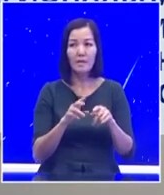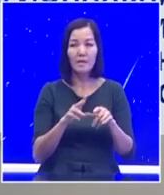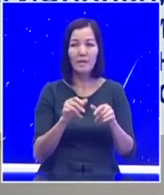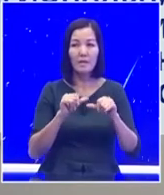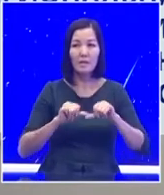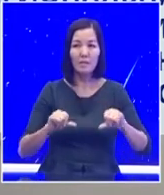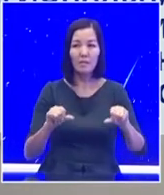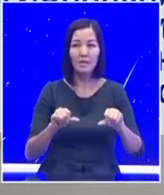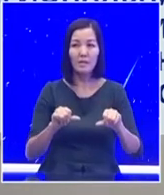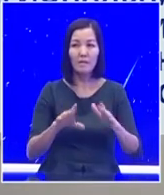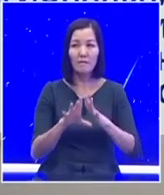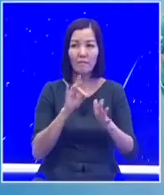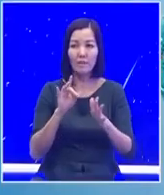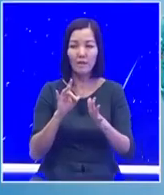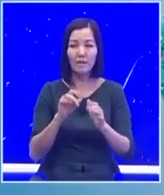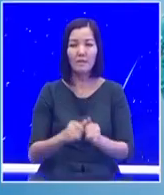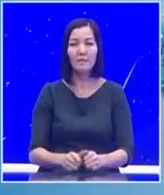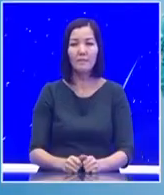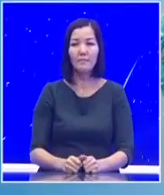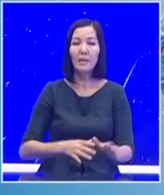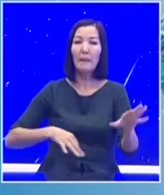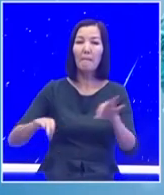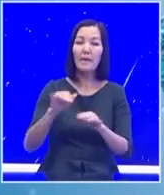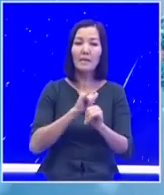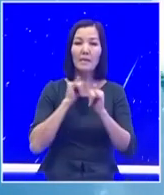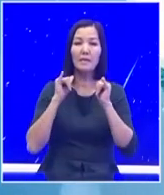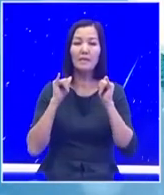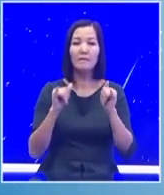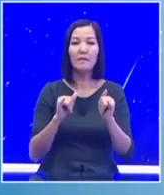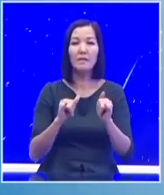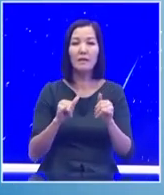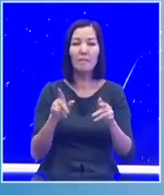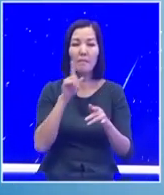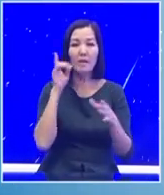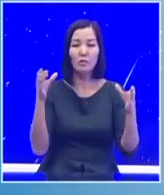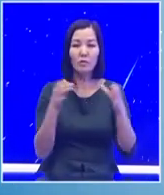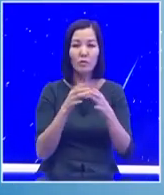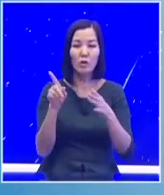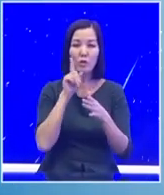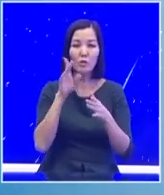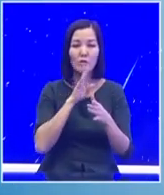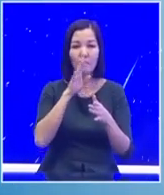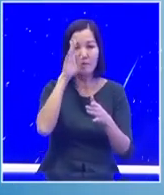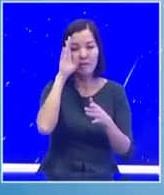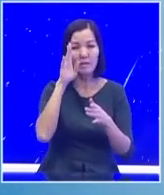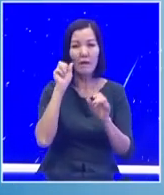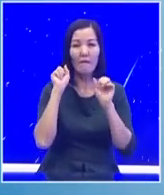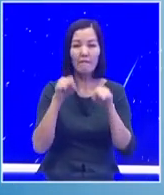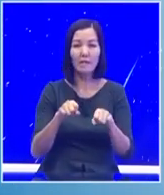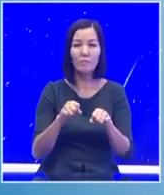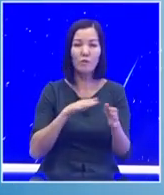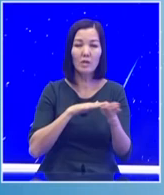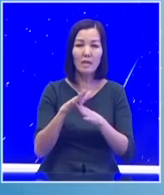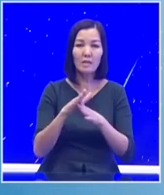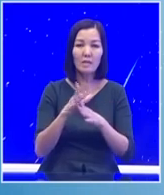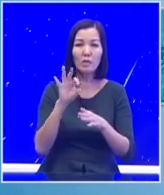комиссия и рандомизация. Проект развития молодежного корпуса дает юношам и девушкам неограниченные возможности для